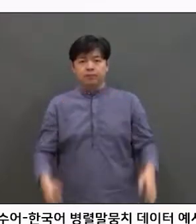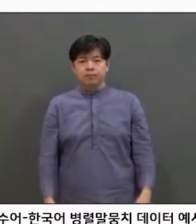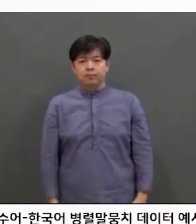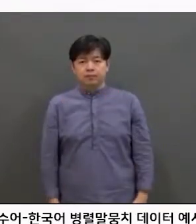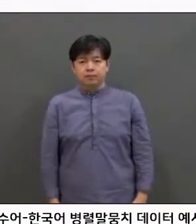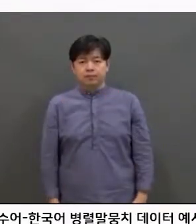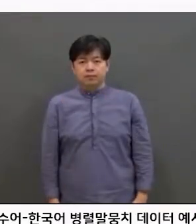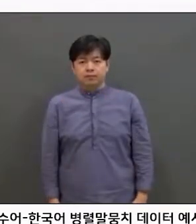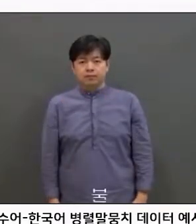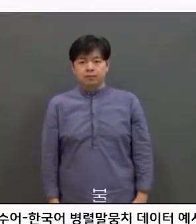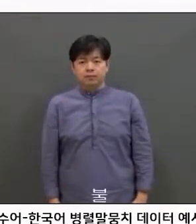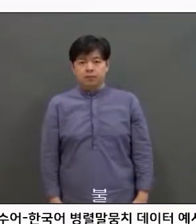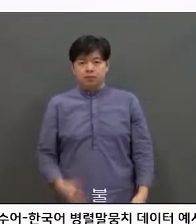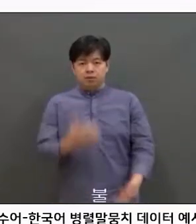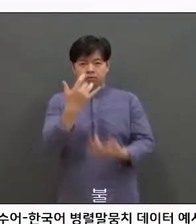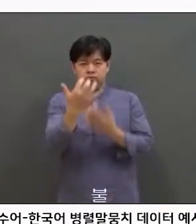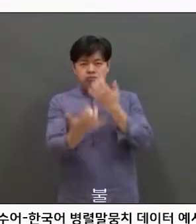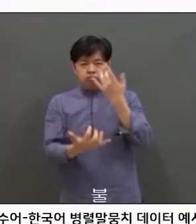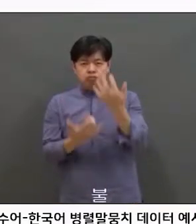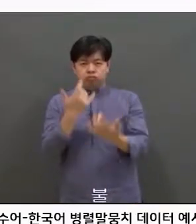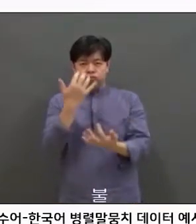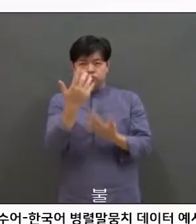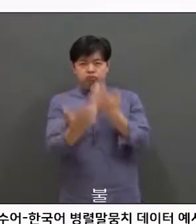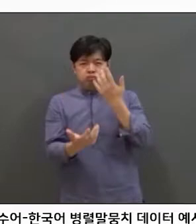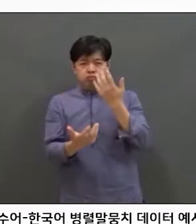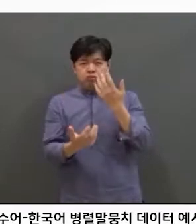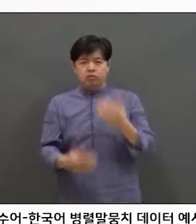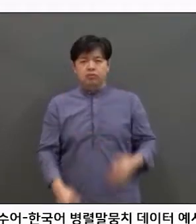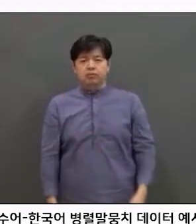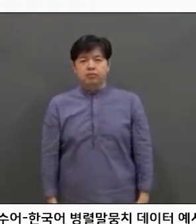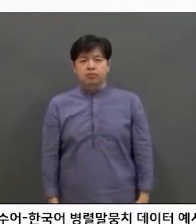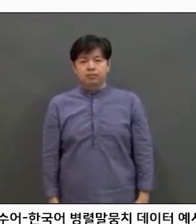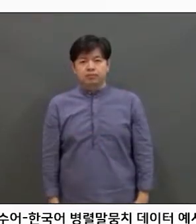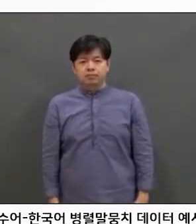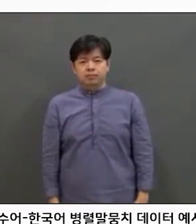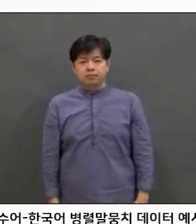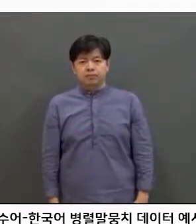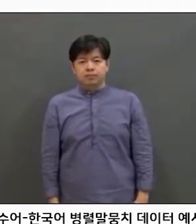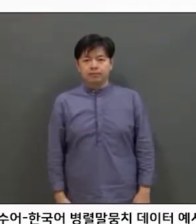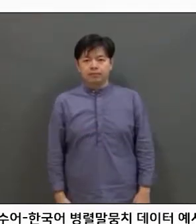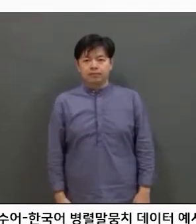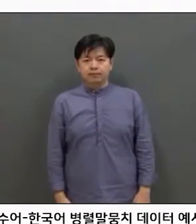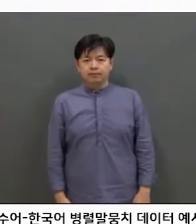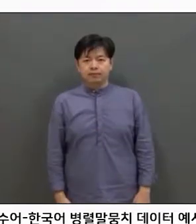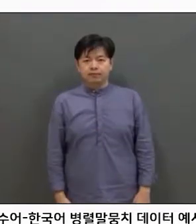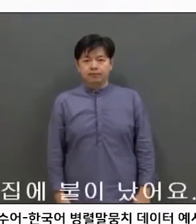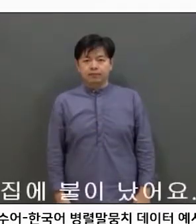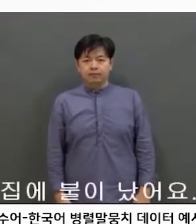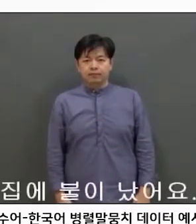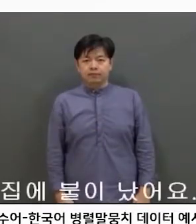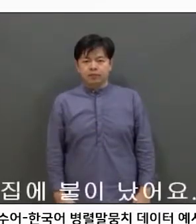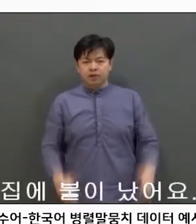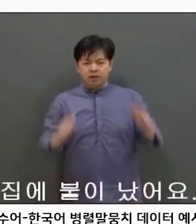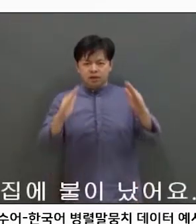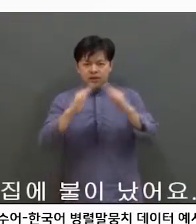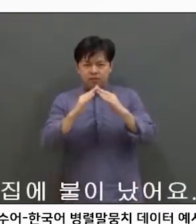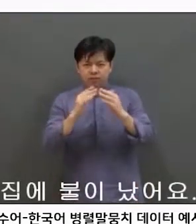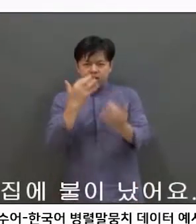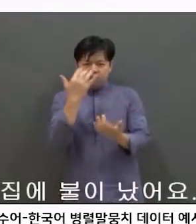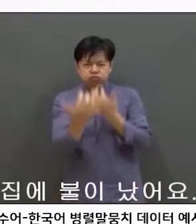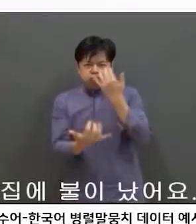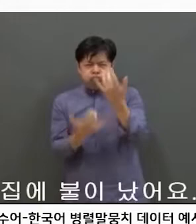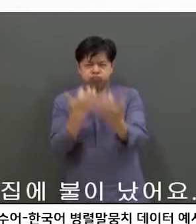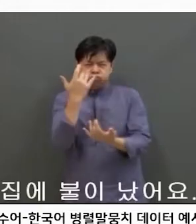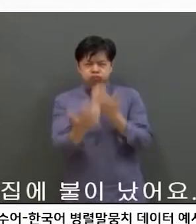한국 수어의 문장, 단어, 영상과 그에 대응하는 한국어 텍스트로 구성이 되어 있습니다. 저희가 구축한 데이터셋은 실제 농인들을